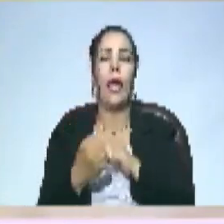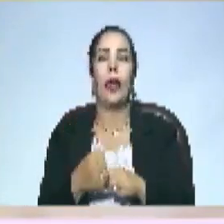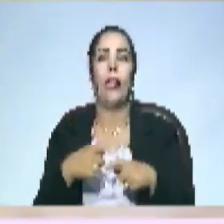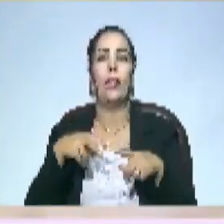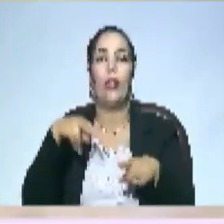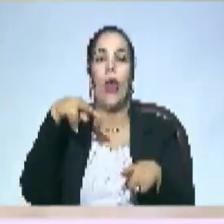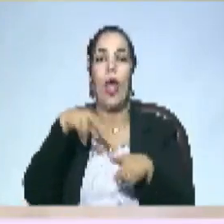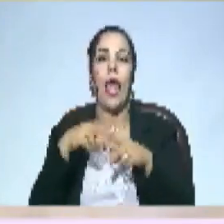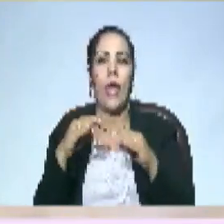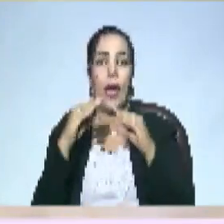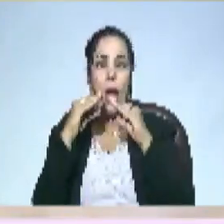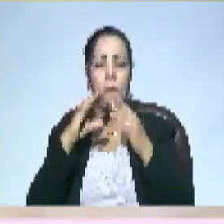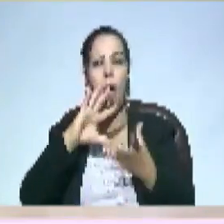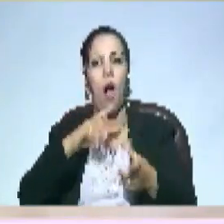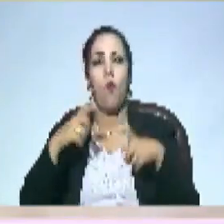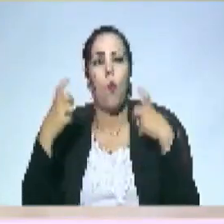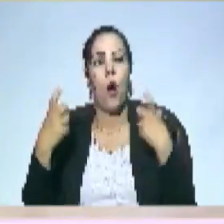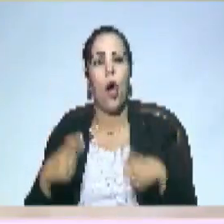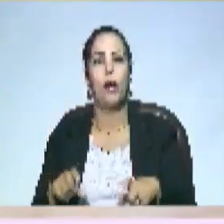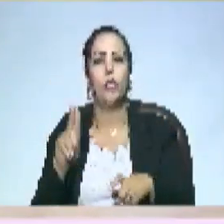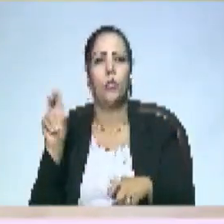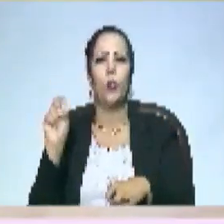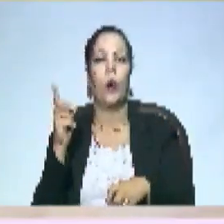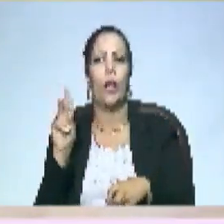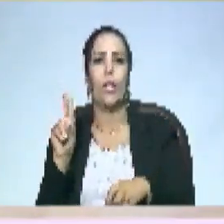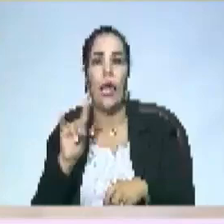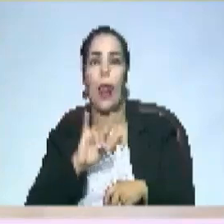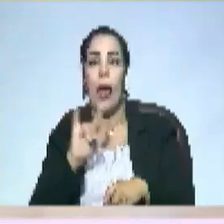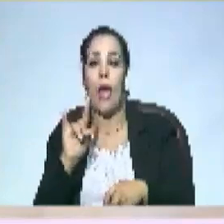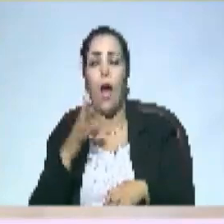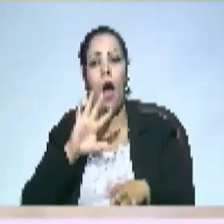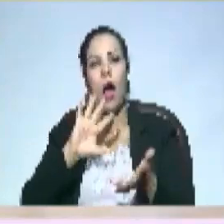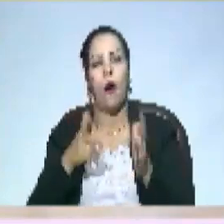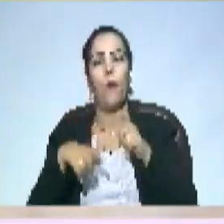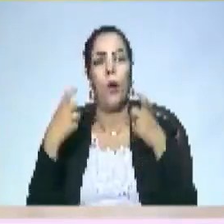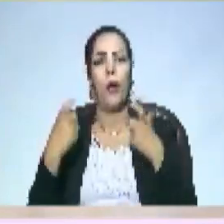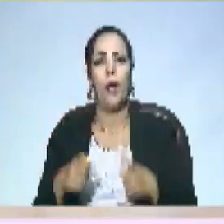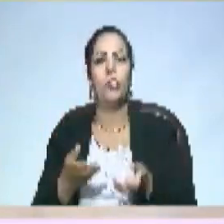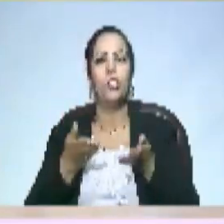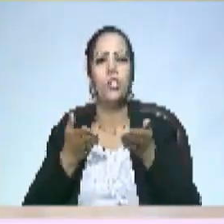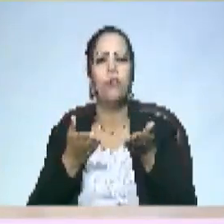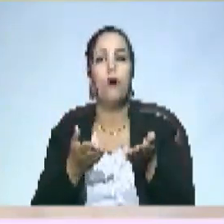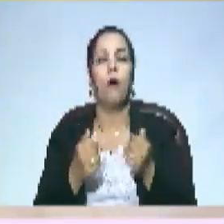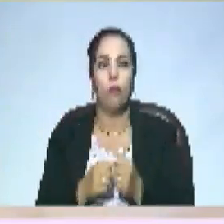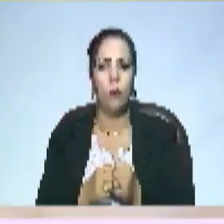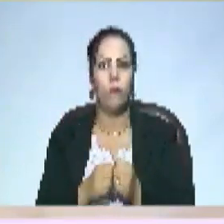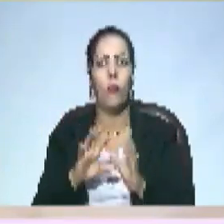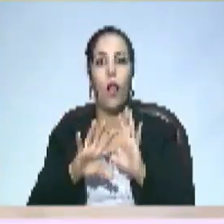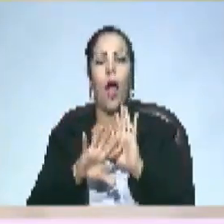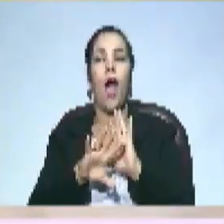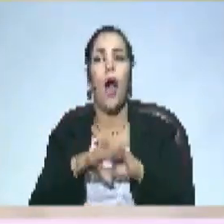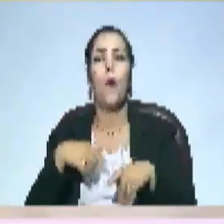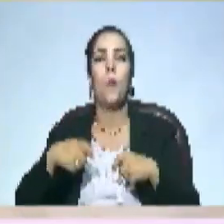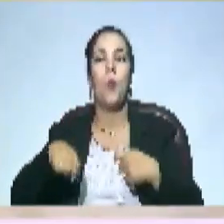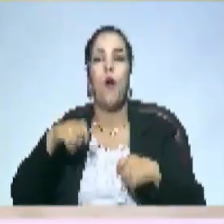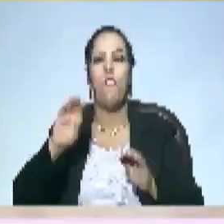عجينة العيش الصاج او عيش التورتية التورتيلا يعني، او عيش الرقاق